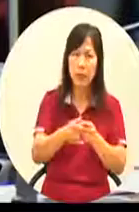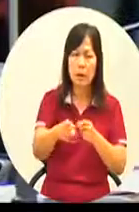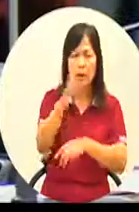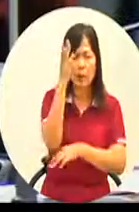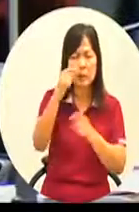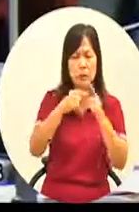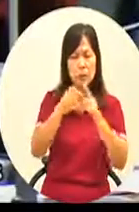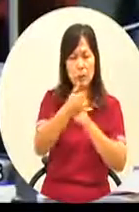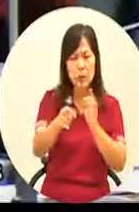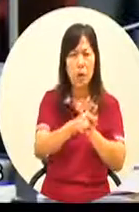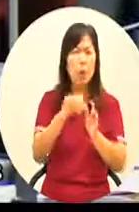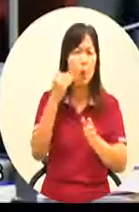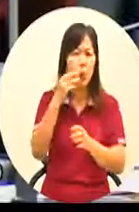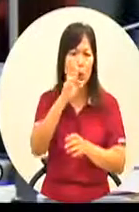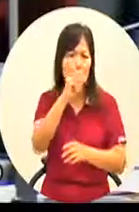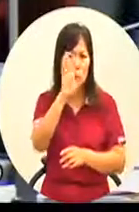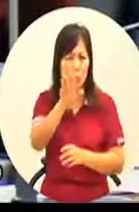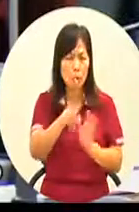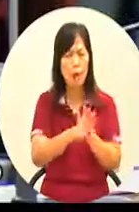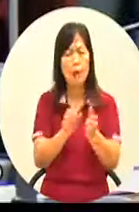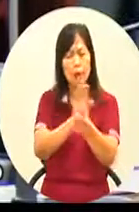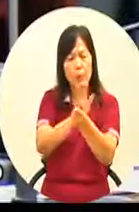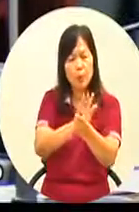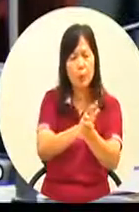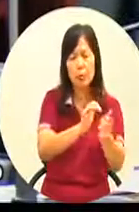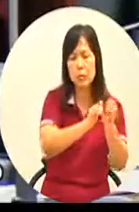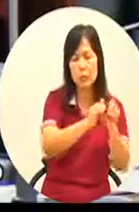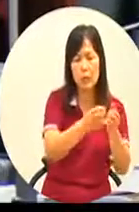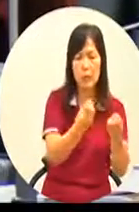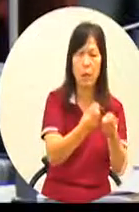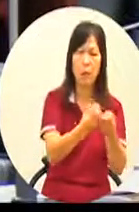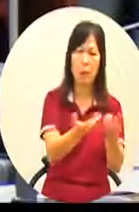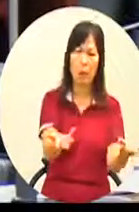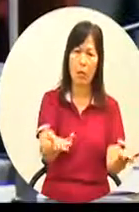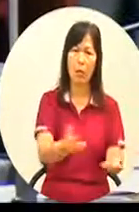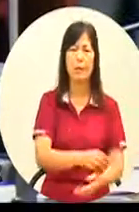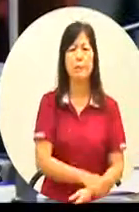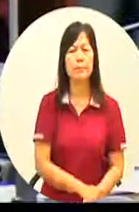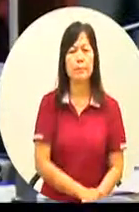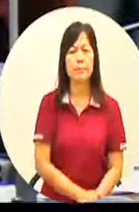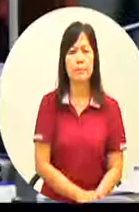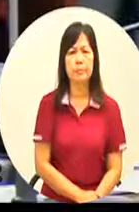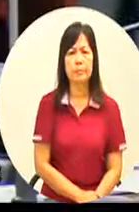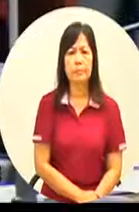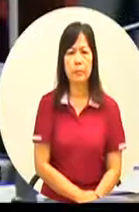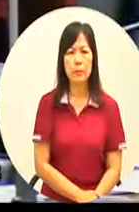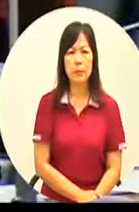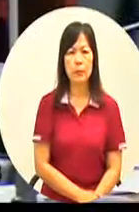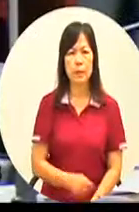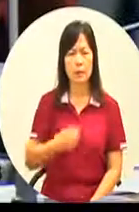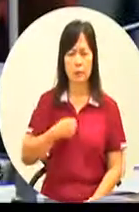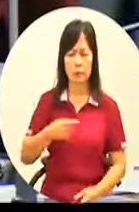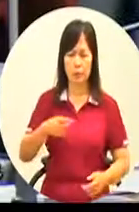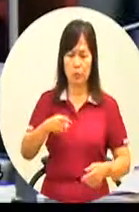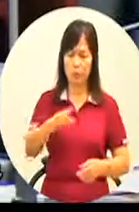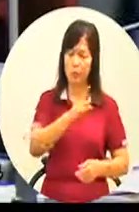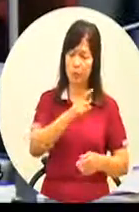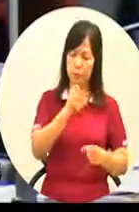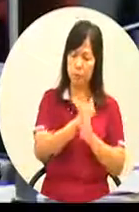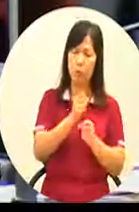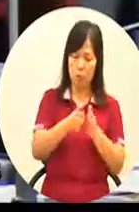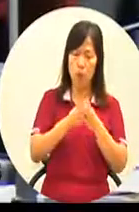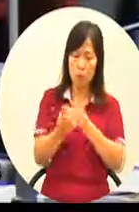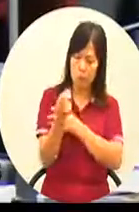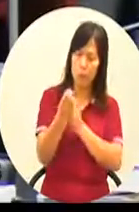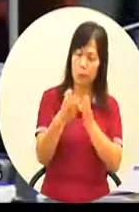员若犯案，你要安怎服务咱的遮的市民吼？这是咱政风应该爱做的，嘛是爱积极